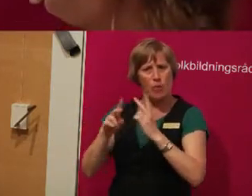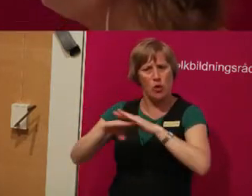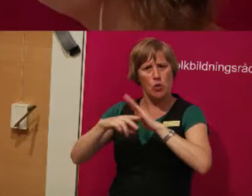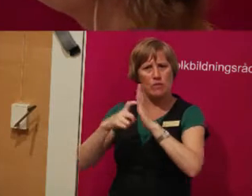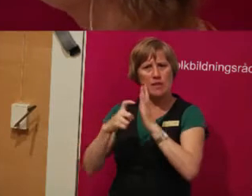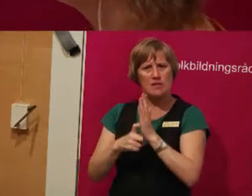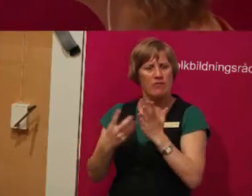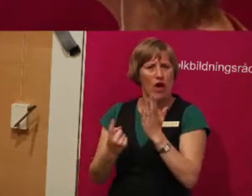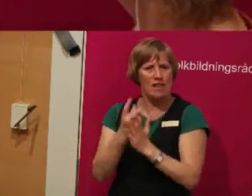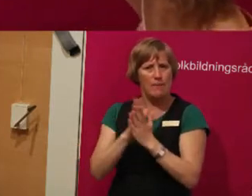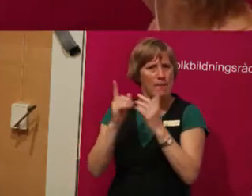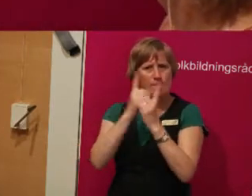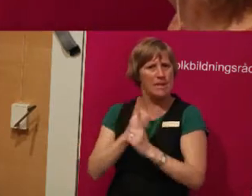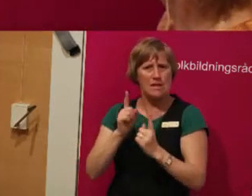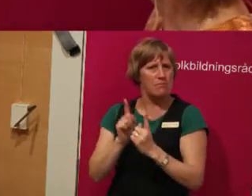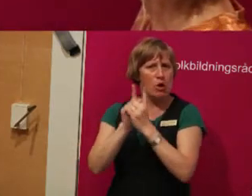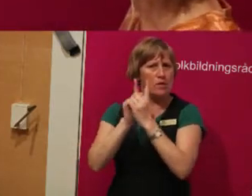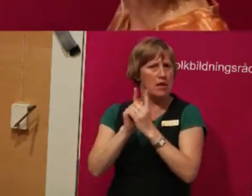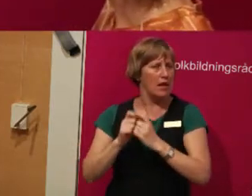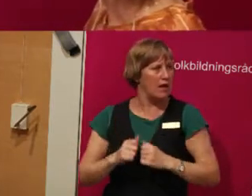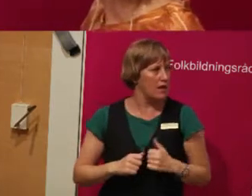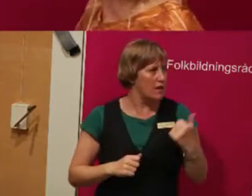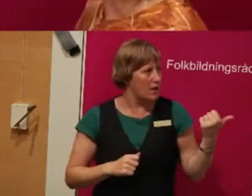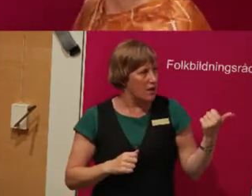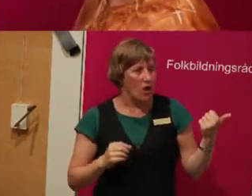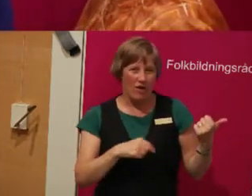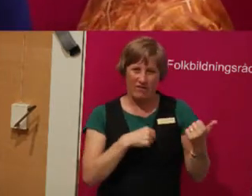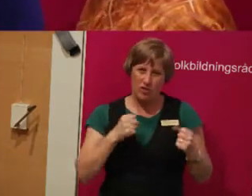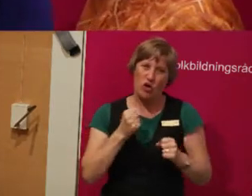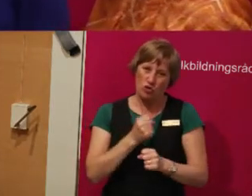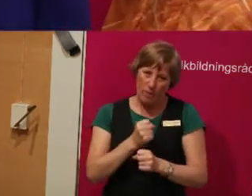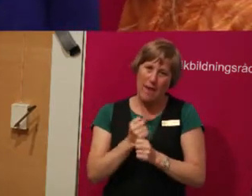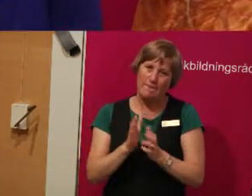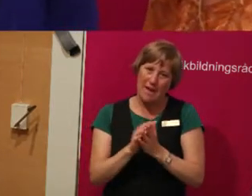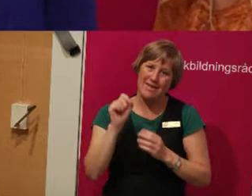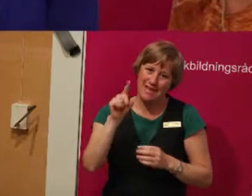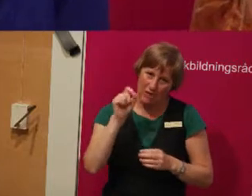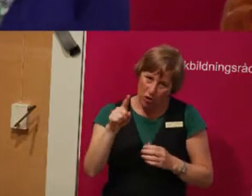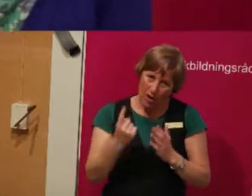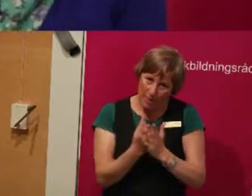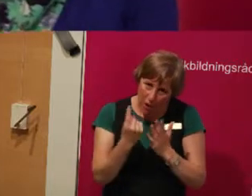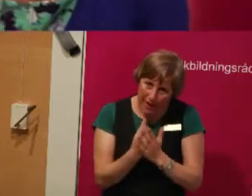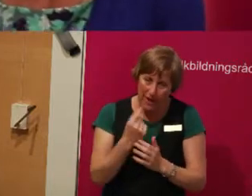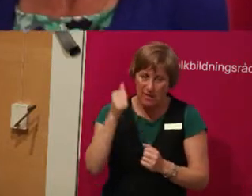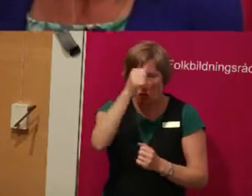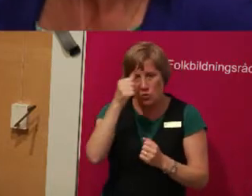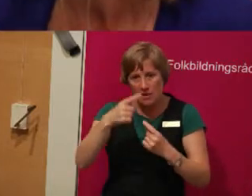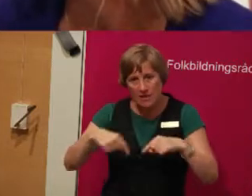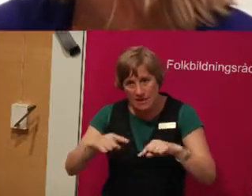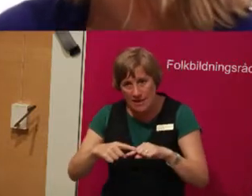Mm. Jag tror att vi ska jobba med att jobba med digitala möjligheter, att jobba med studiecirklar på nätet, att kunna